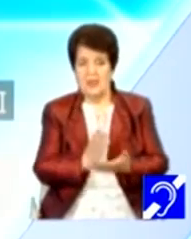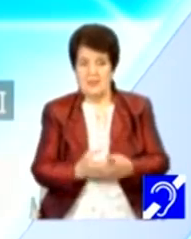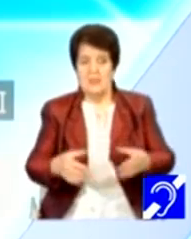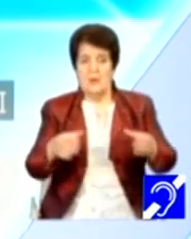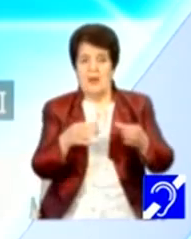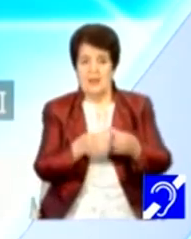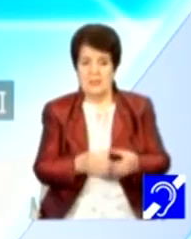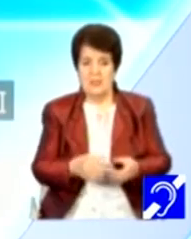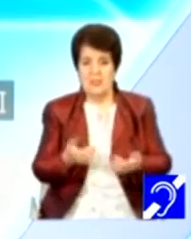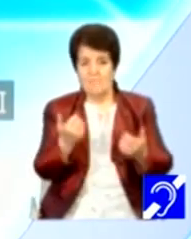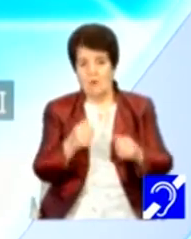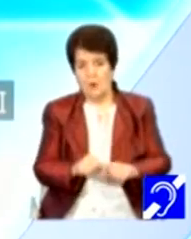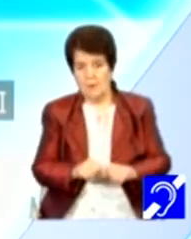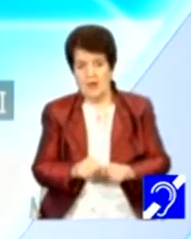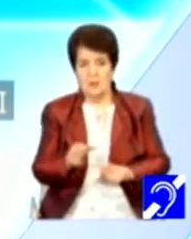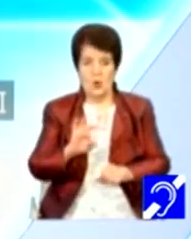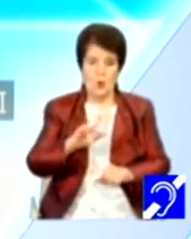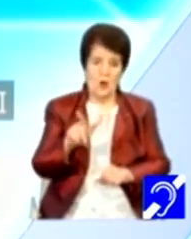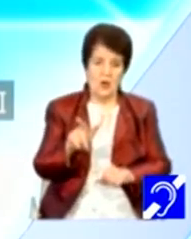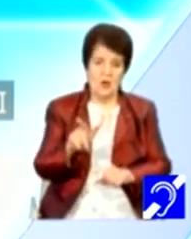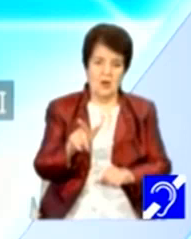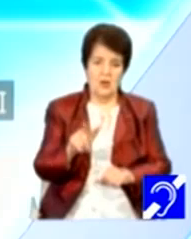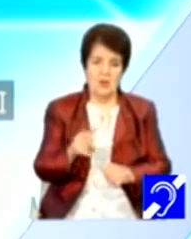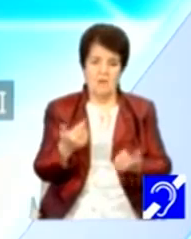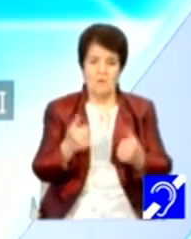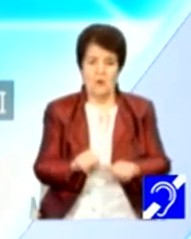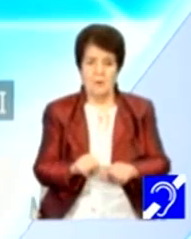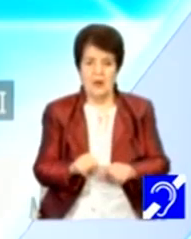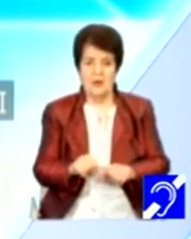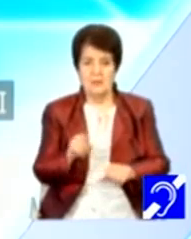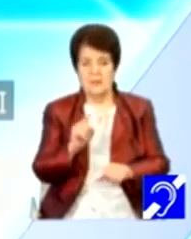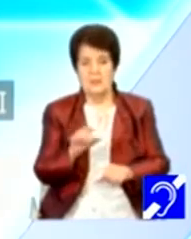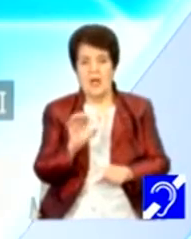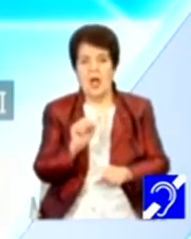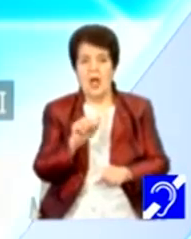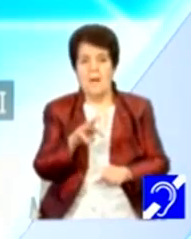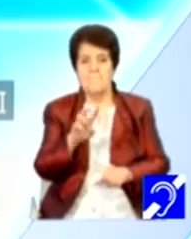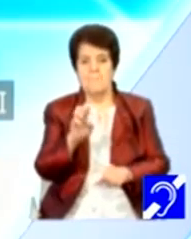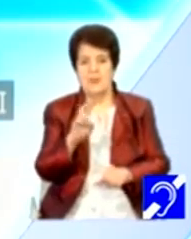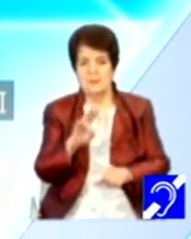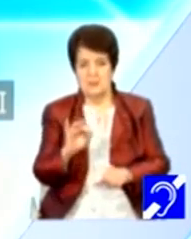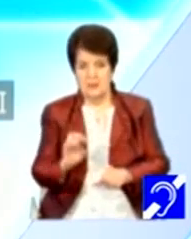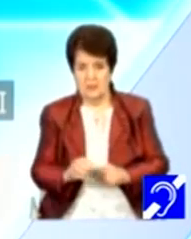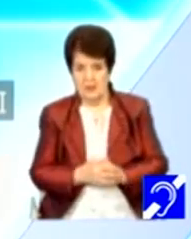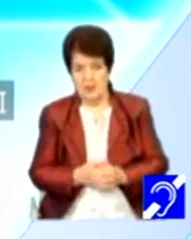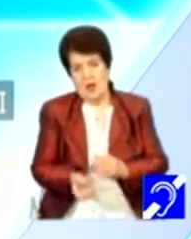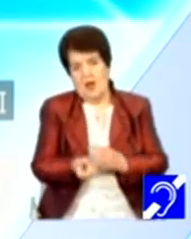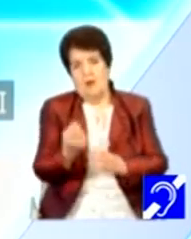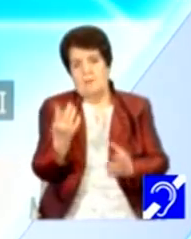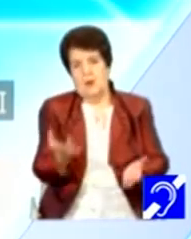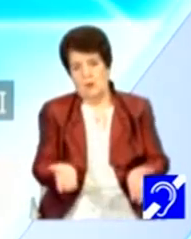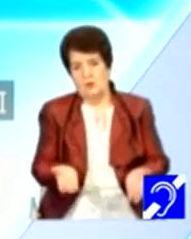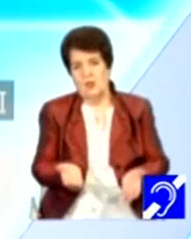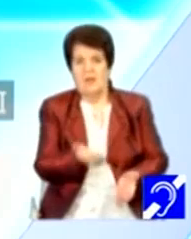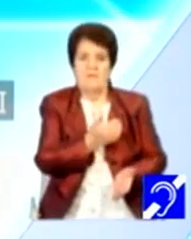partide formate, spoiler, ori formate așa dintr-o ambiție, cum le zicem noi, fluturi. Da? Au apărut. Bă,